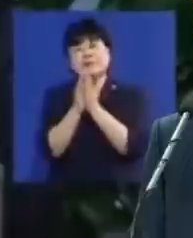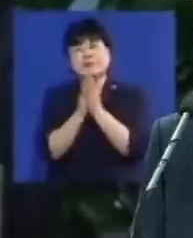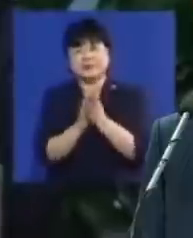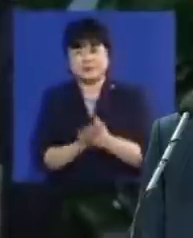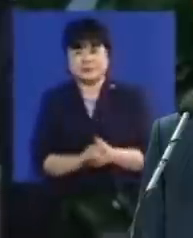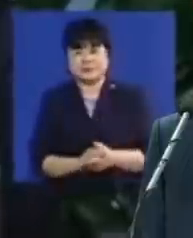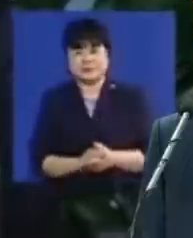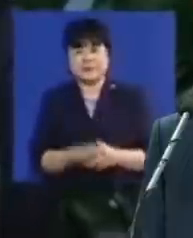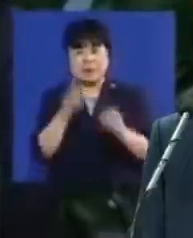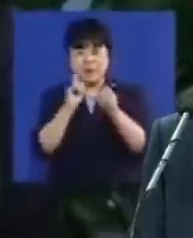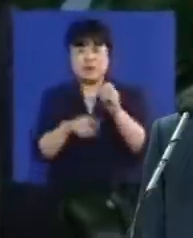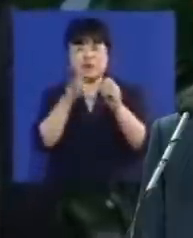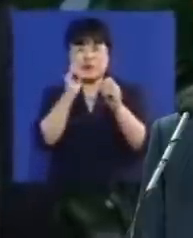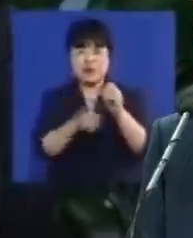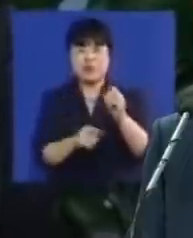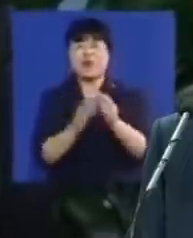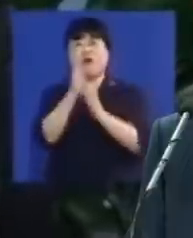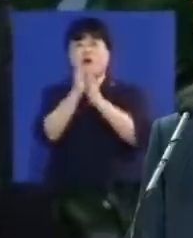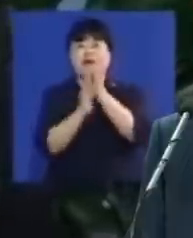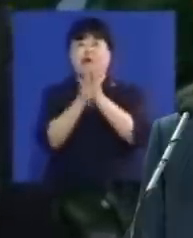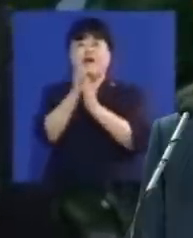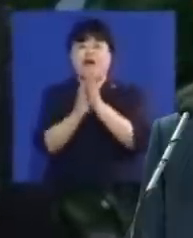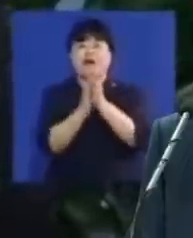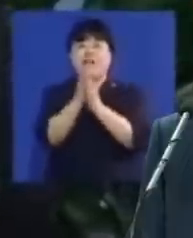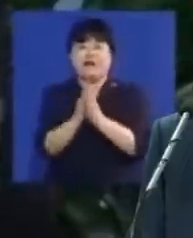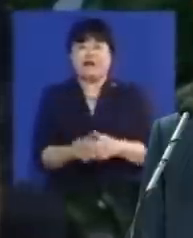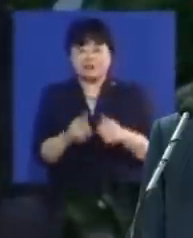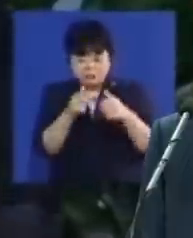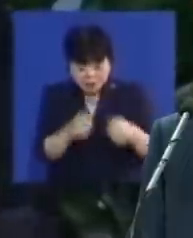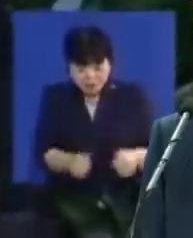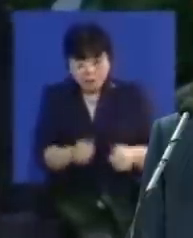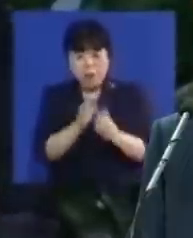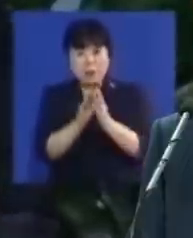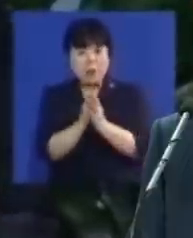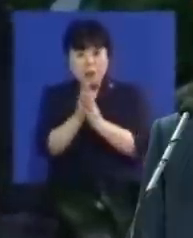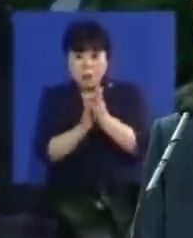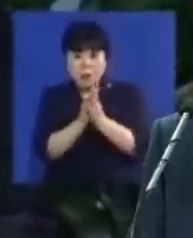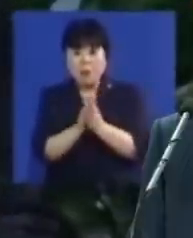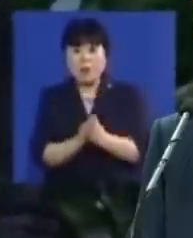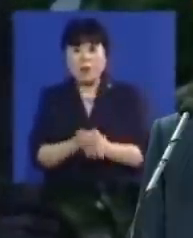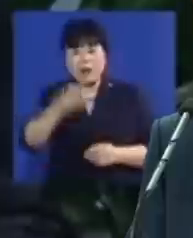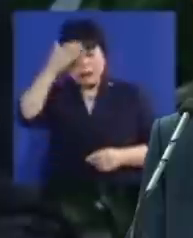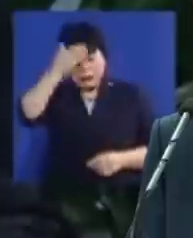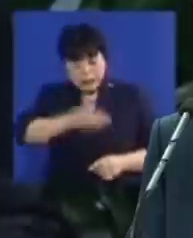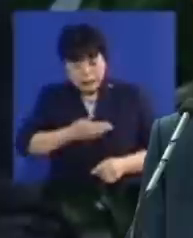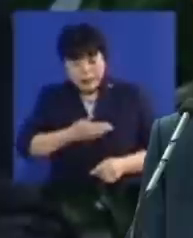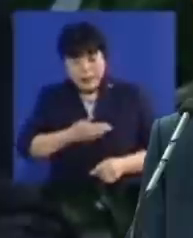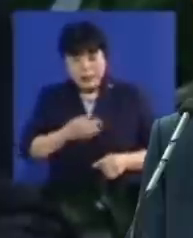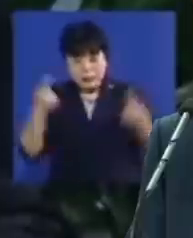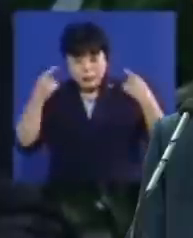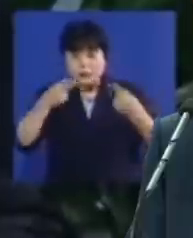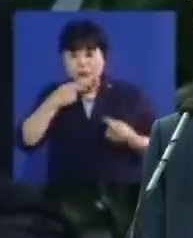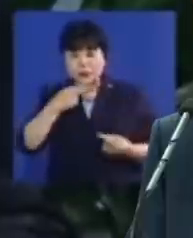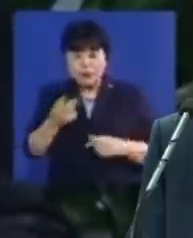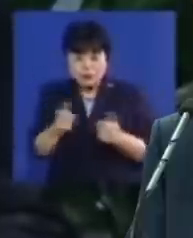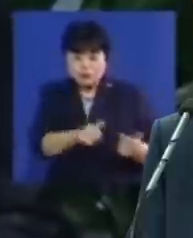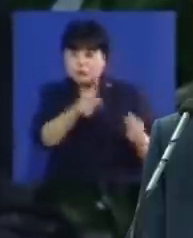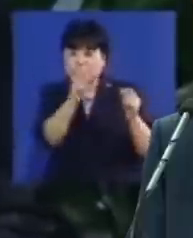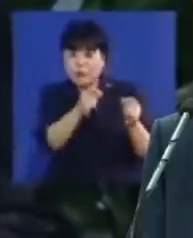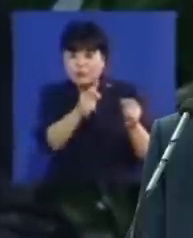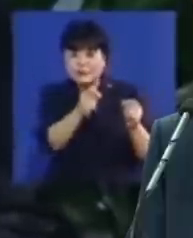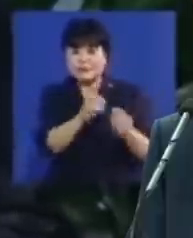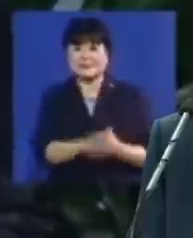우리 집안 종교에게 손을 비비고 절을 해도 깜깜 무소식이야. 죽게 됐어.